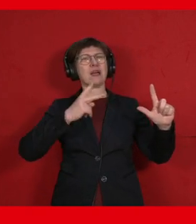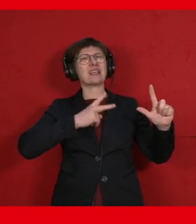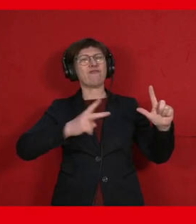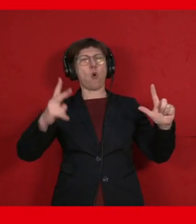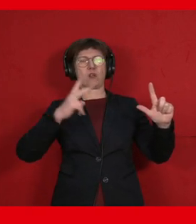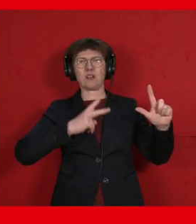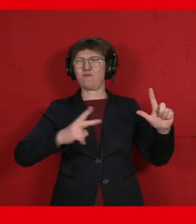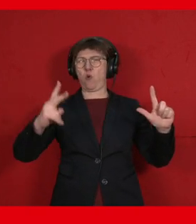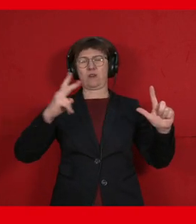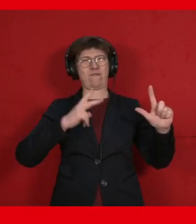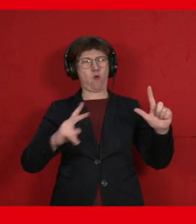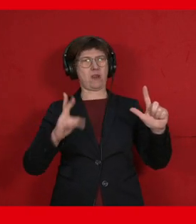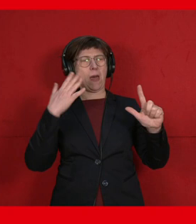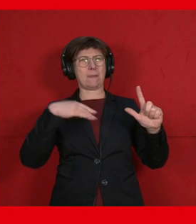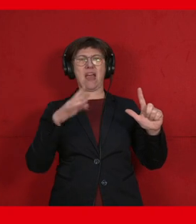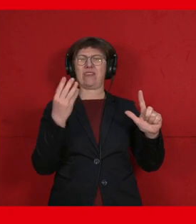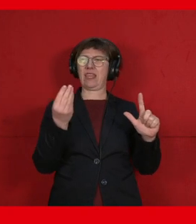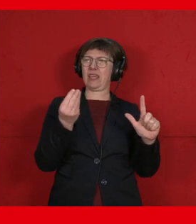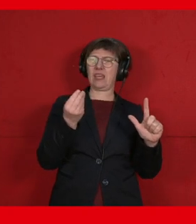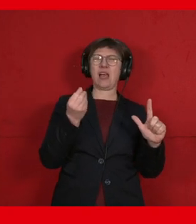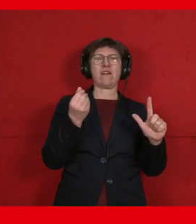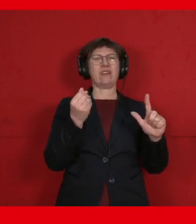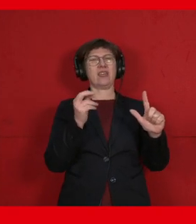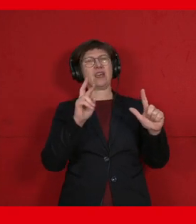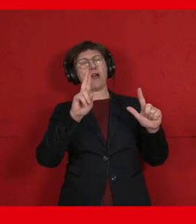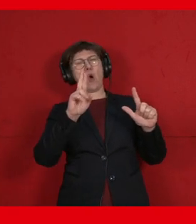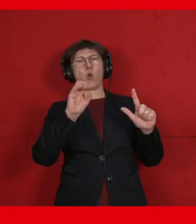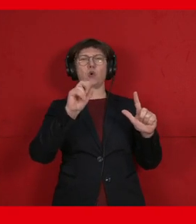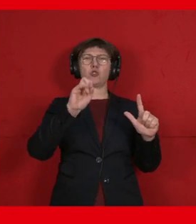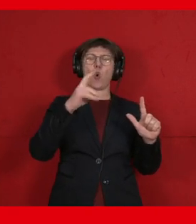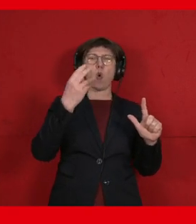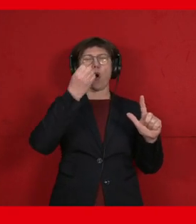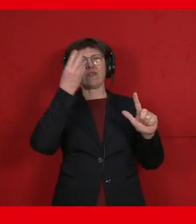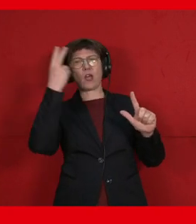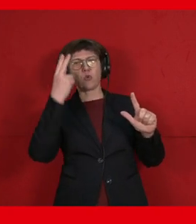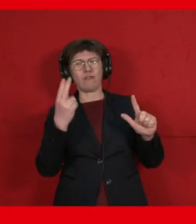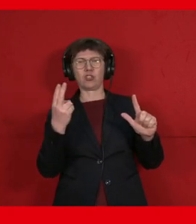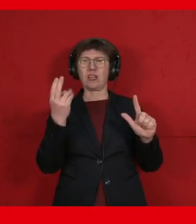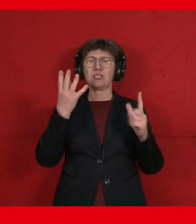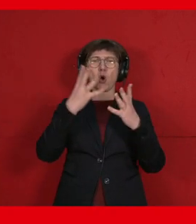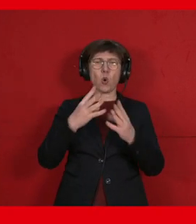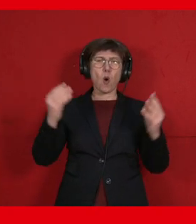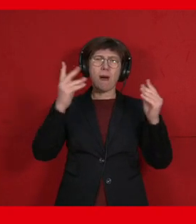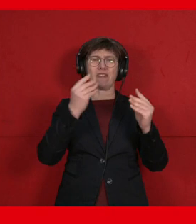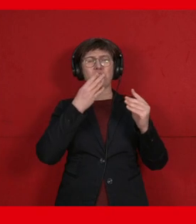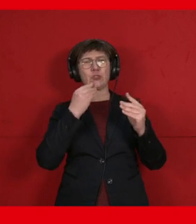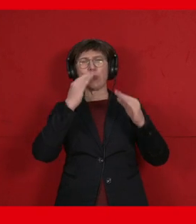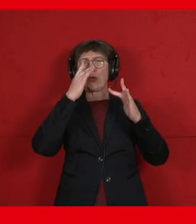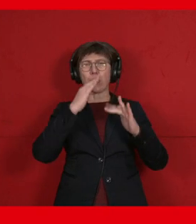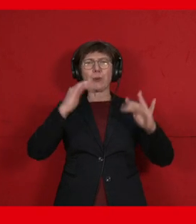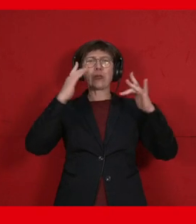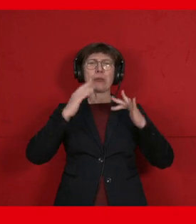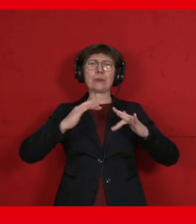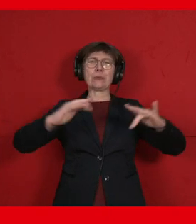gewöhnt haben, das sehr stark so ein sehr rousseauisches Naturverständnis hat. Ja, es ist alles romantisch schön, es ist grün, es ist